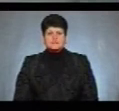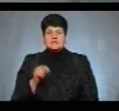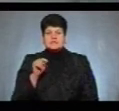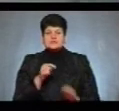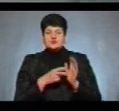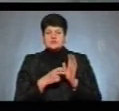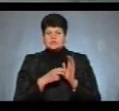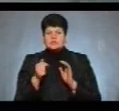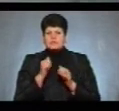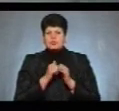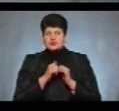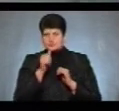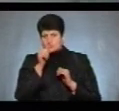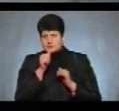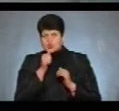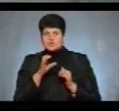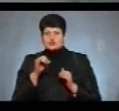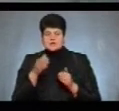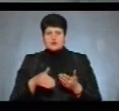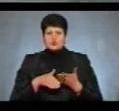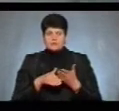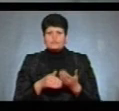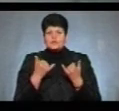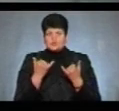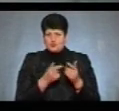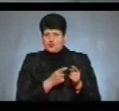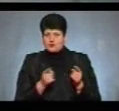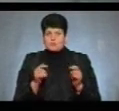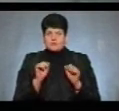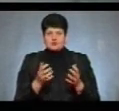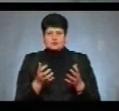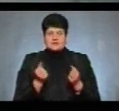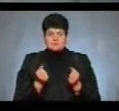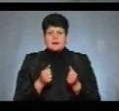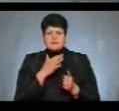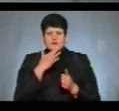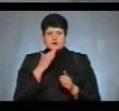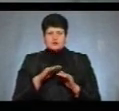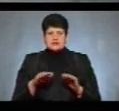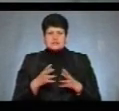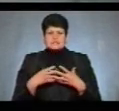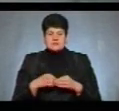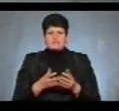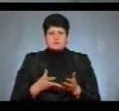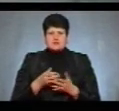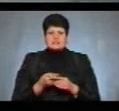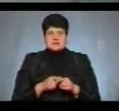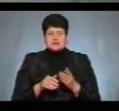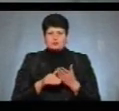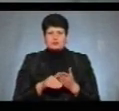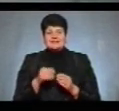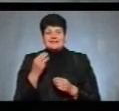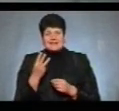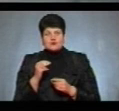$1700 гривень щомісячної соціальної допомоги від сьогодні можуть отримати багатодітні сім'ї. Виплачуватиметься ця допомога на третю та